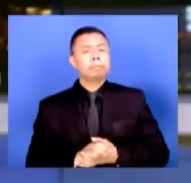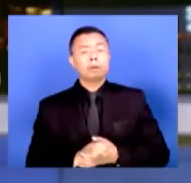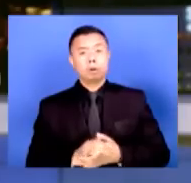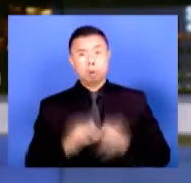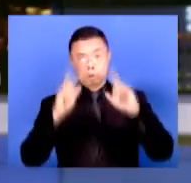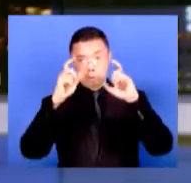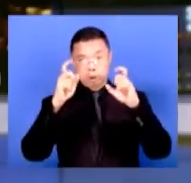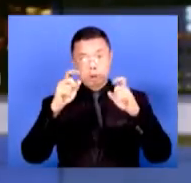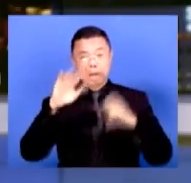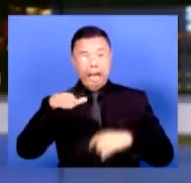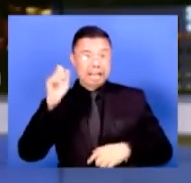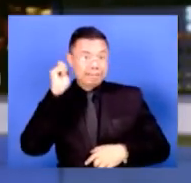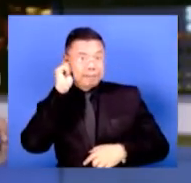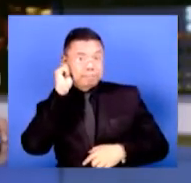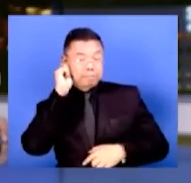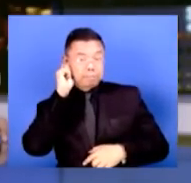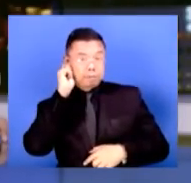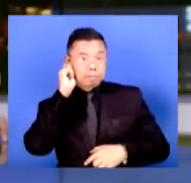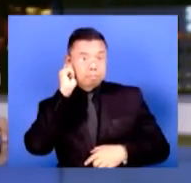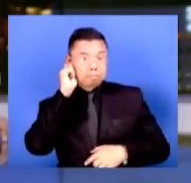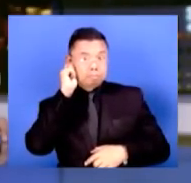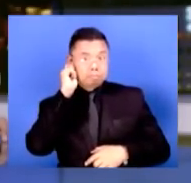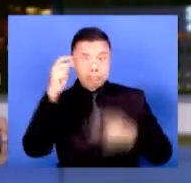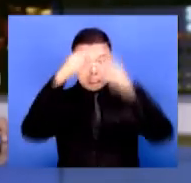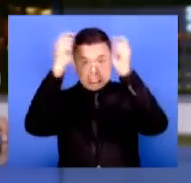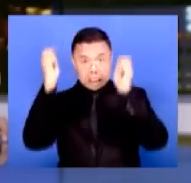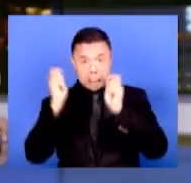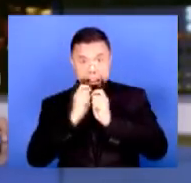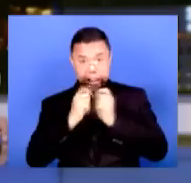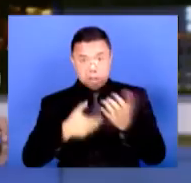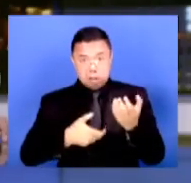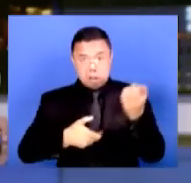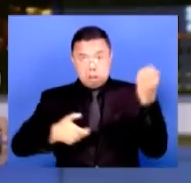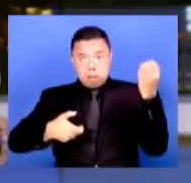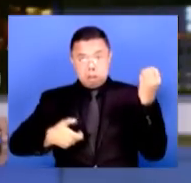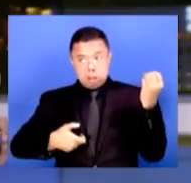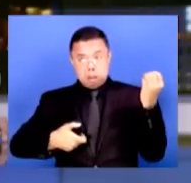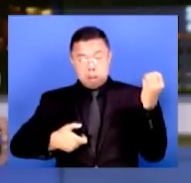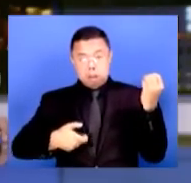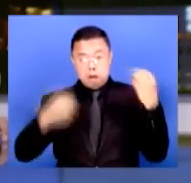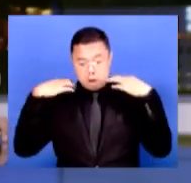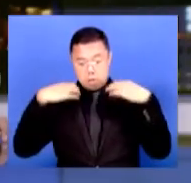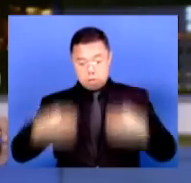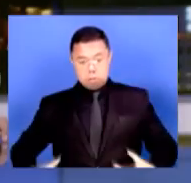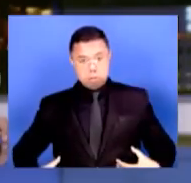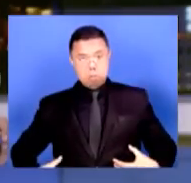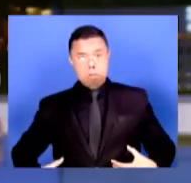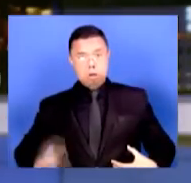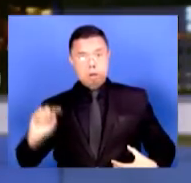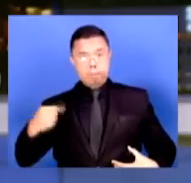Foto sejumlah siswi berkerudung, angkat senjata laras panjang dan juga memakai rompi anti